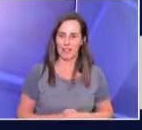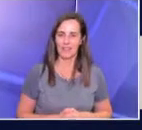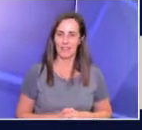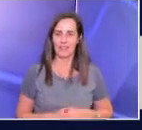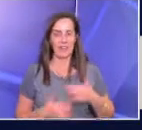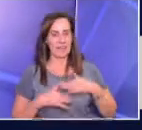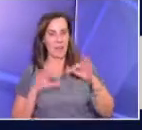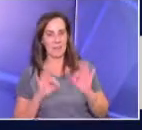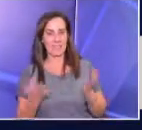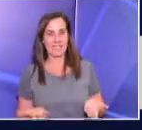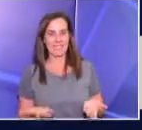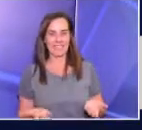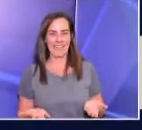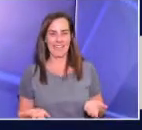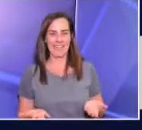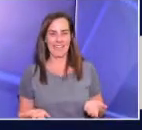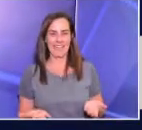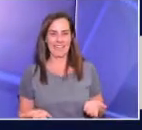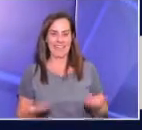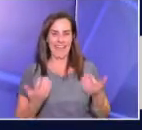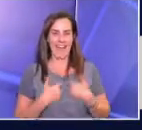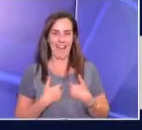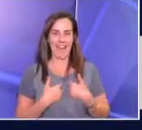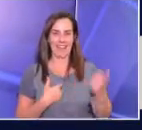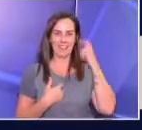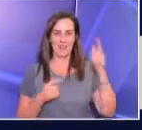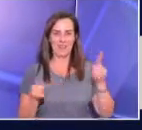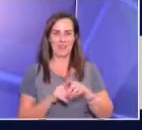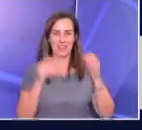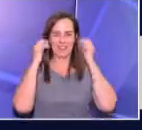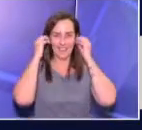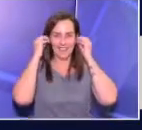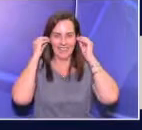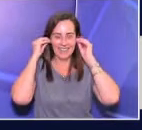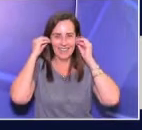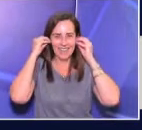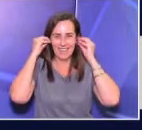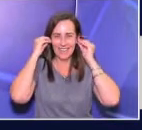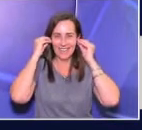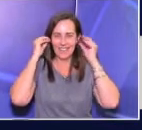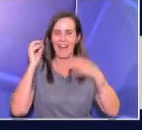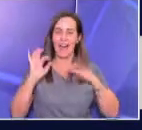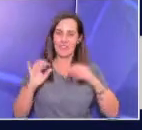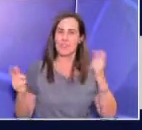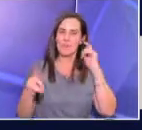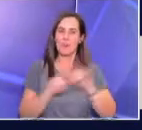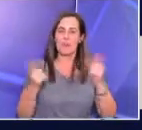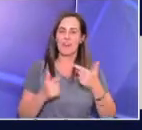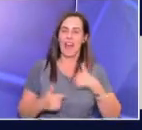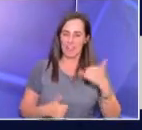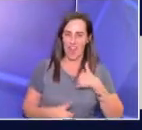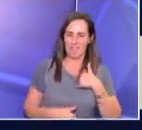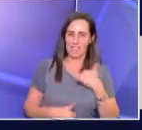שלומך? אני בסדר, אני לא יודע. נשמע כאילו את באמצע מסיבה. אני עכשיו, תקשיב, אני עכשיו